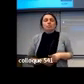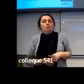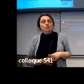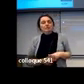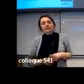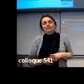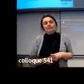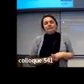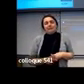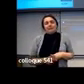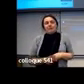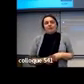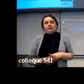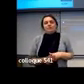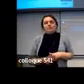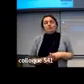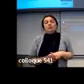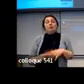sur ce dossier-là.